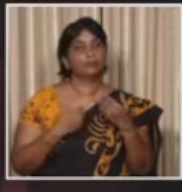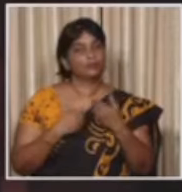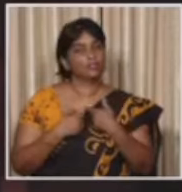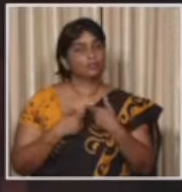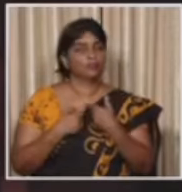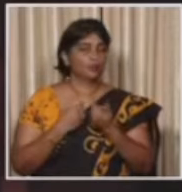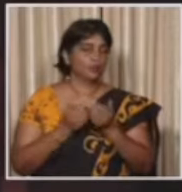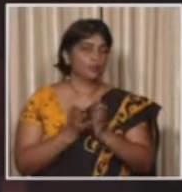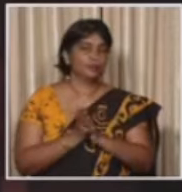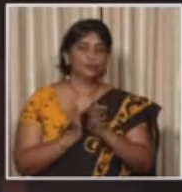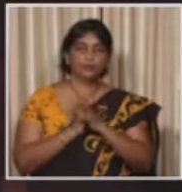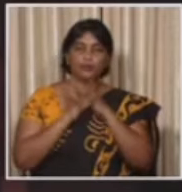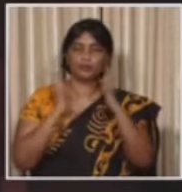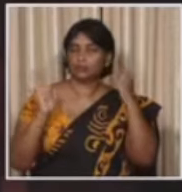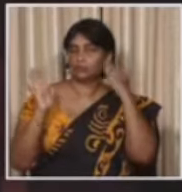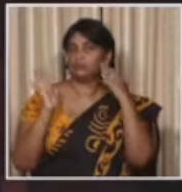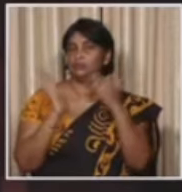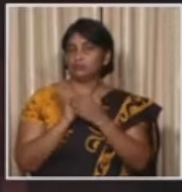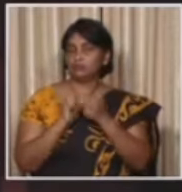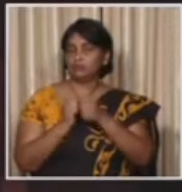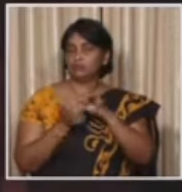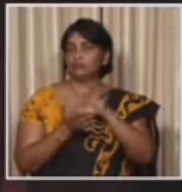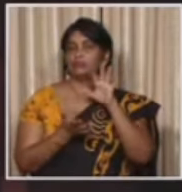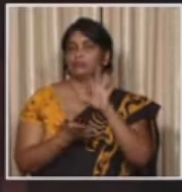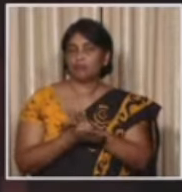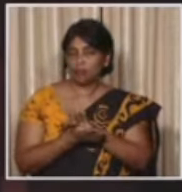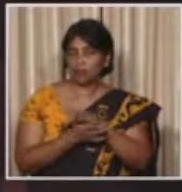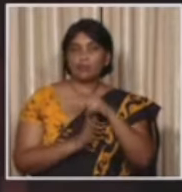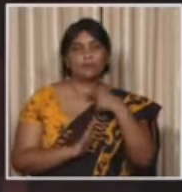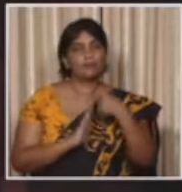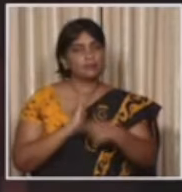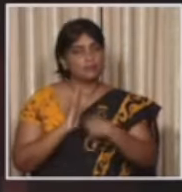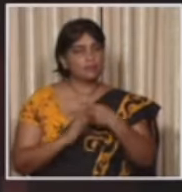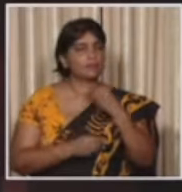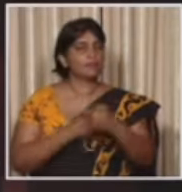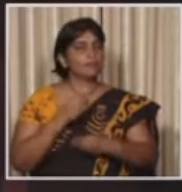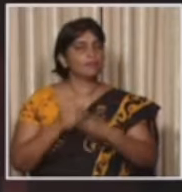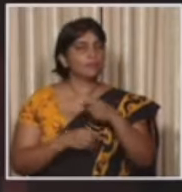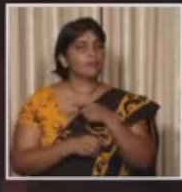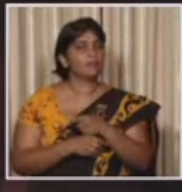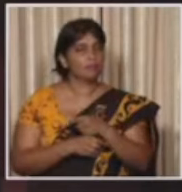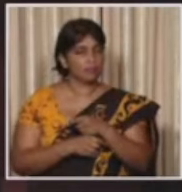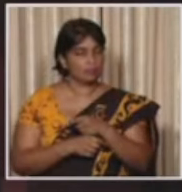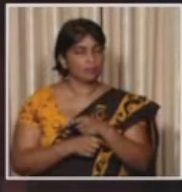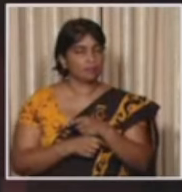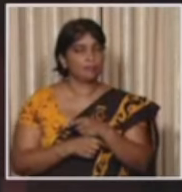සතුව දැඩි අධිෂ්ඨානයක් ඇති වුණා. මේ රටේ දළදේශීය නිෂ්පාදිතයට